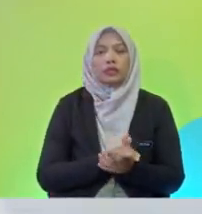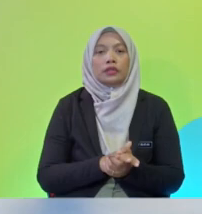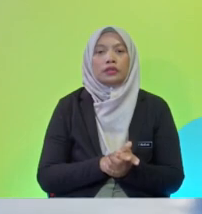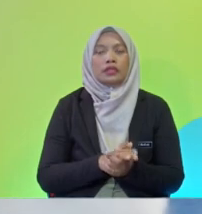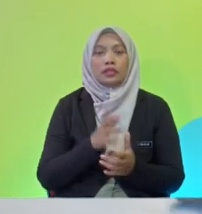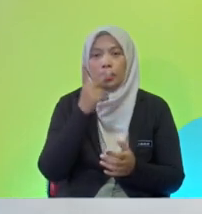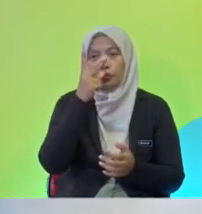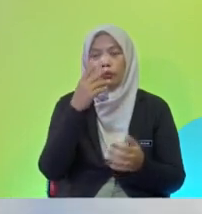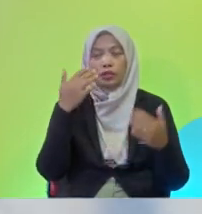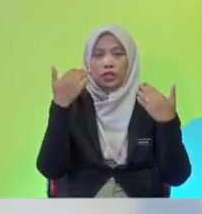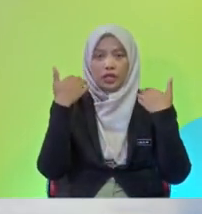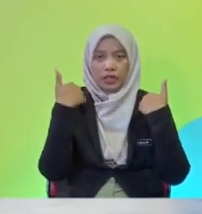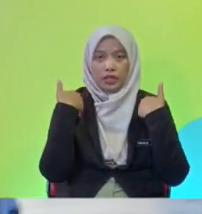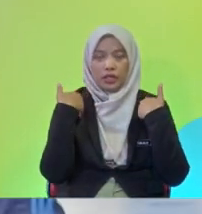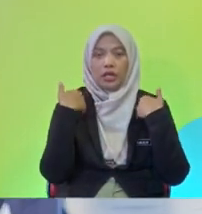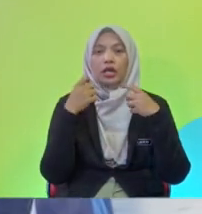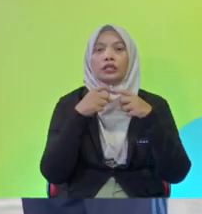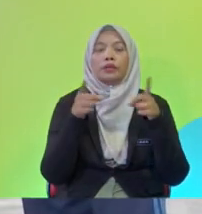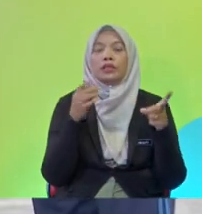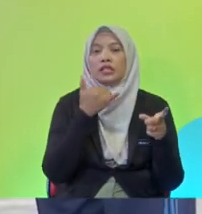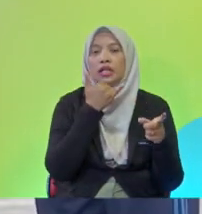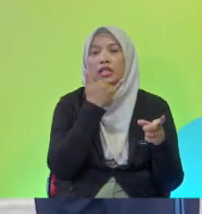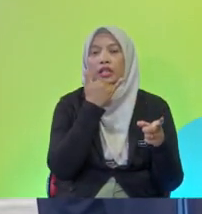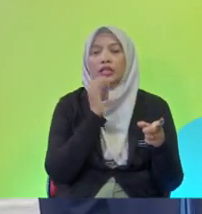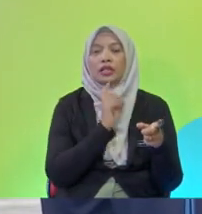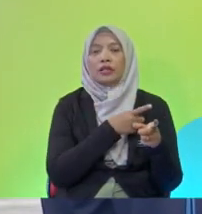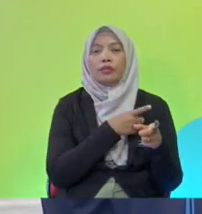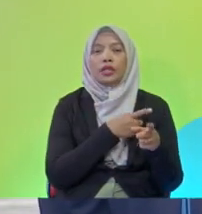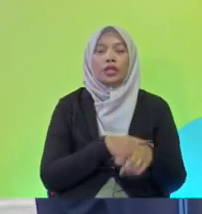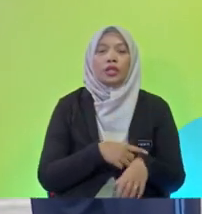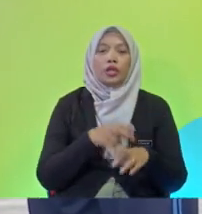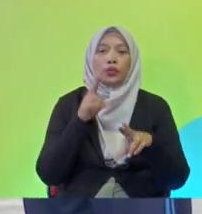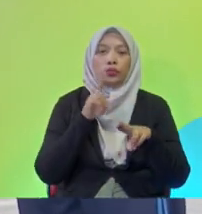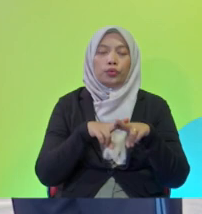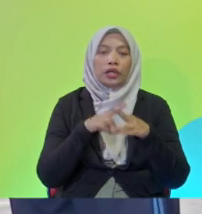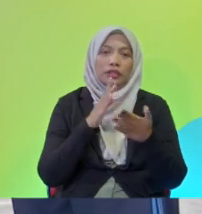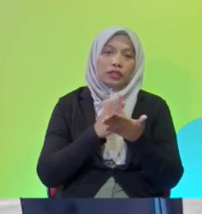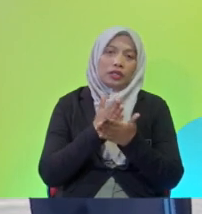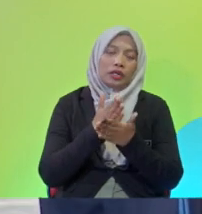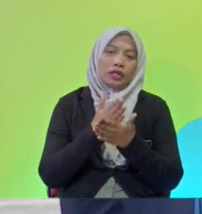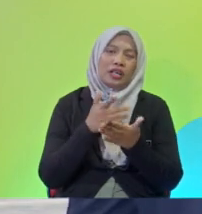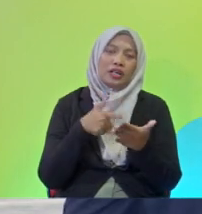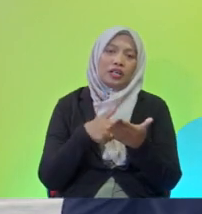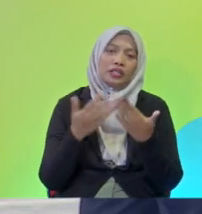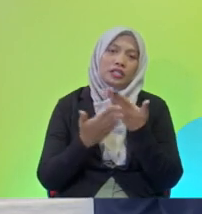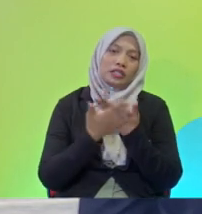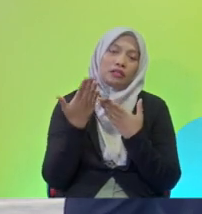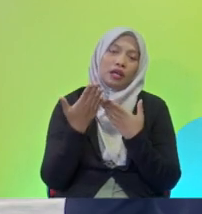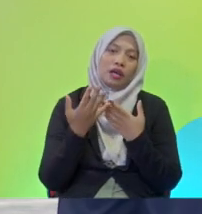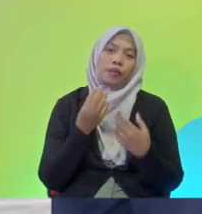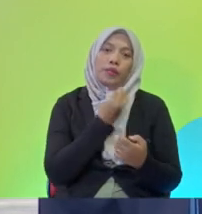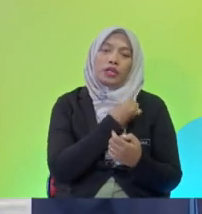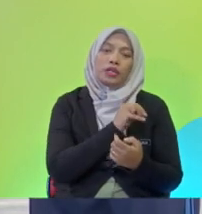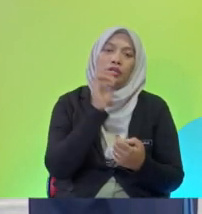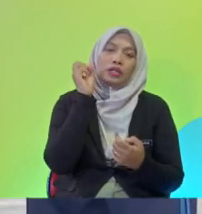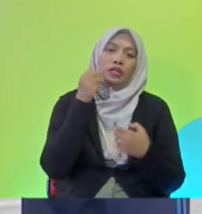kena duduk jarak-jarak. Tapi macam salah kami juga sebab duduk dekat-dekat. Lepas tu lagi senang